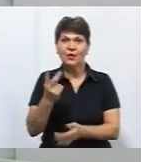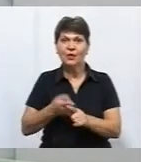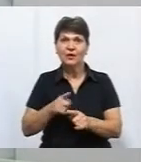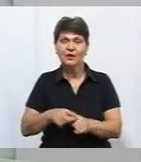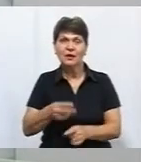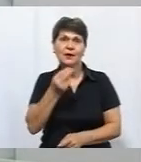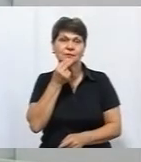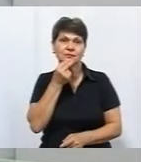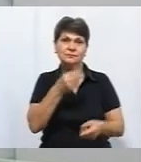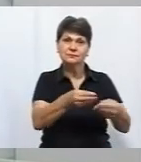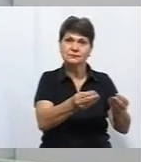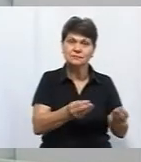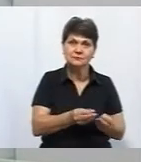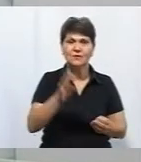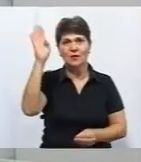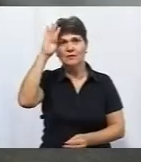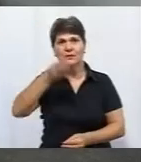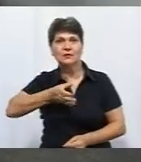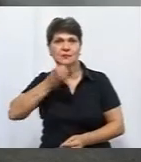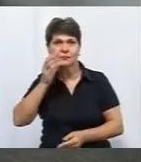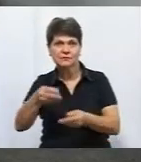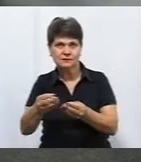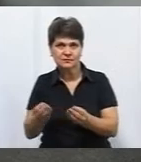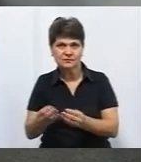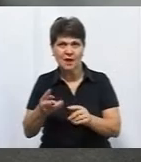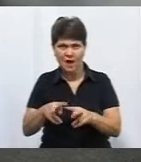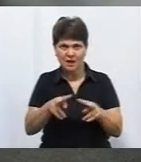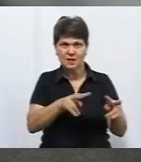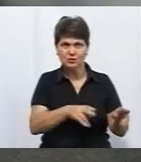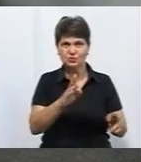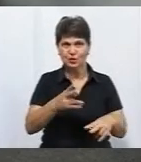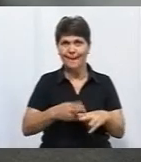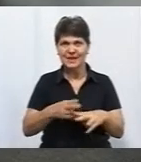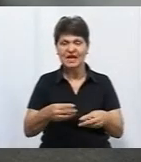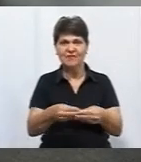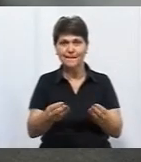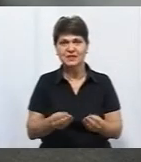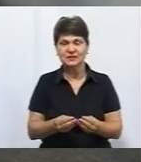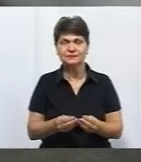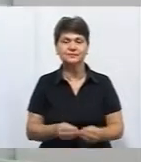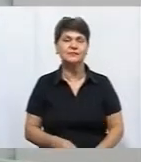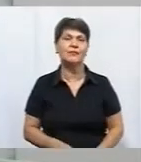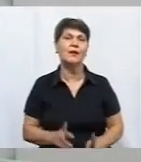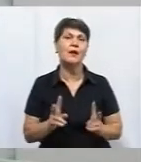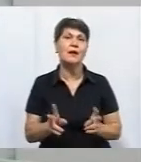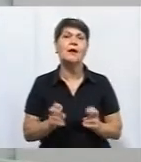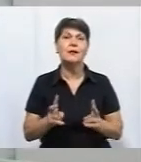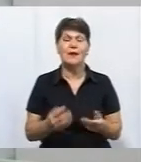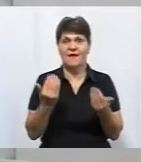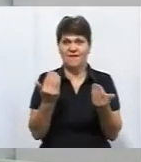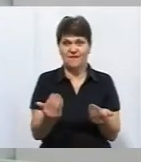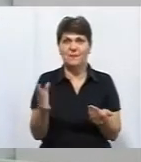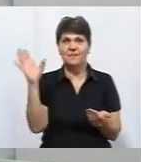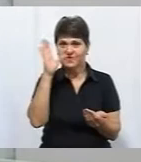Так, з годівницею разом. Це теж буде металева миска, аналогічна, так правильно я розумію. Mm-hmm. Яким чином вам вдалося зібрати кошти